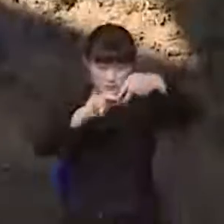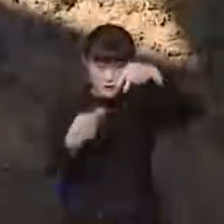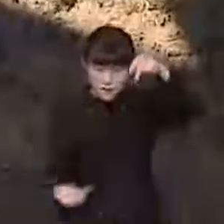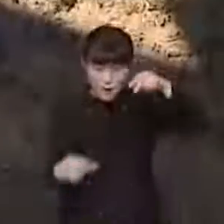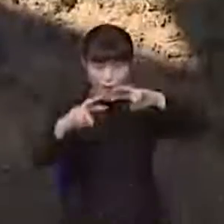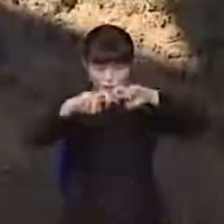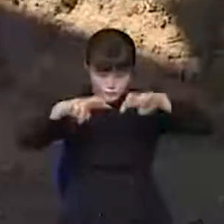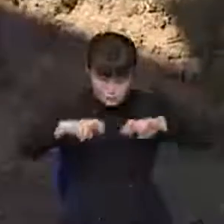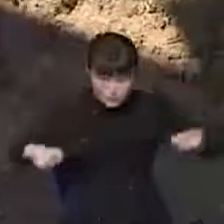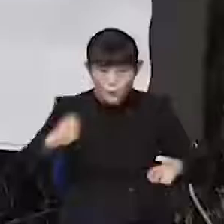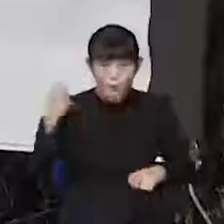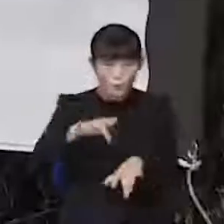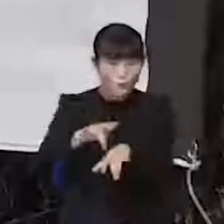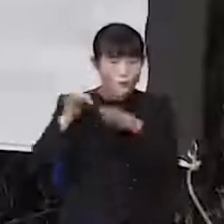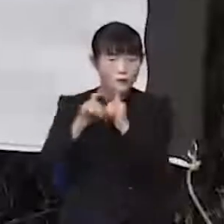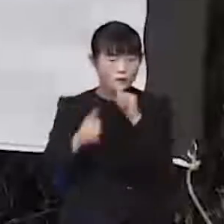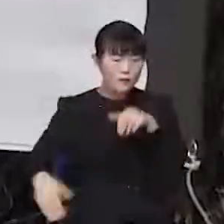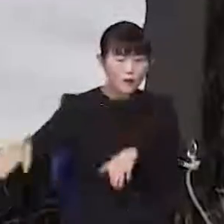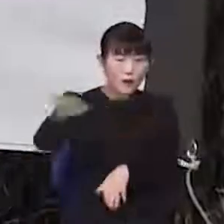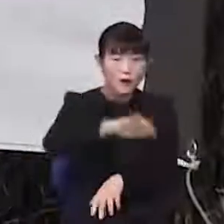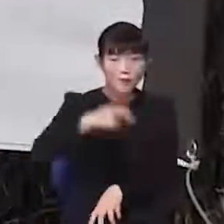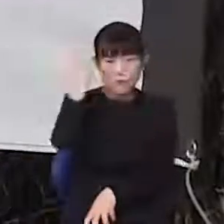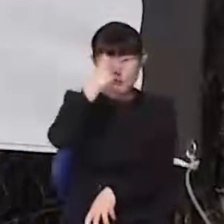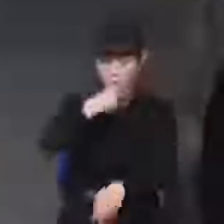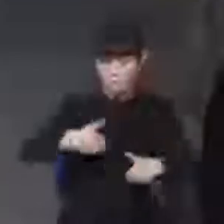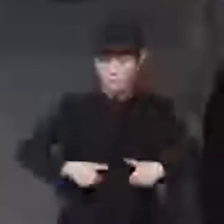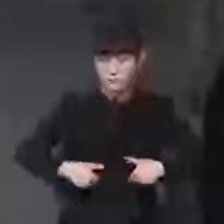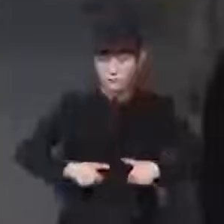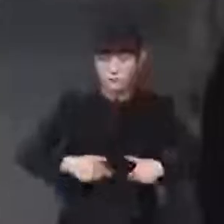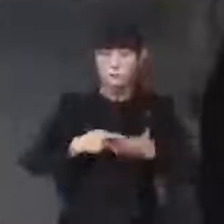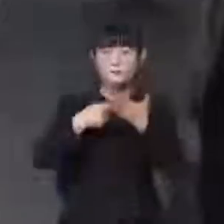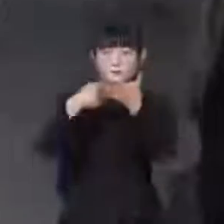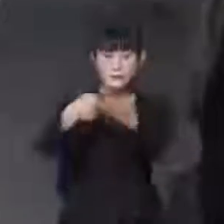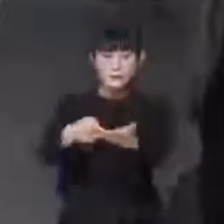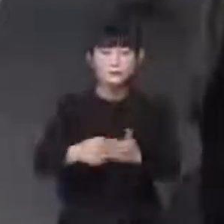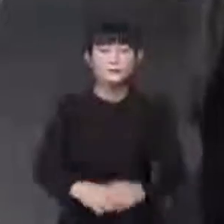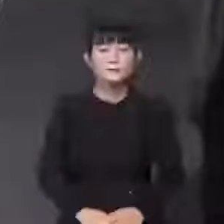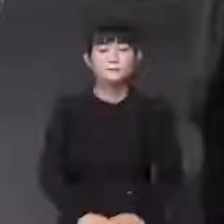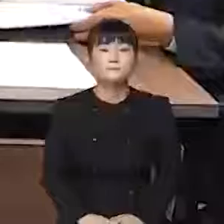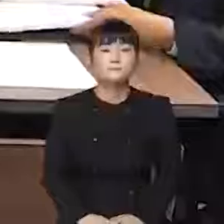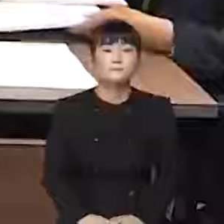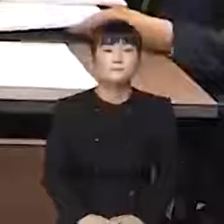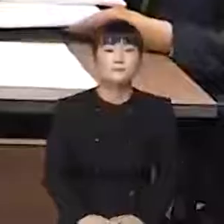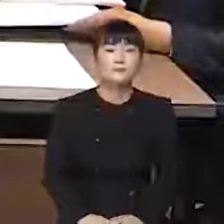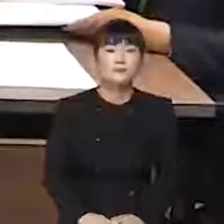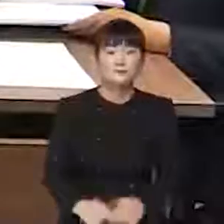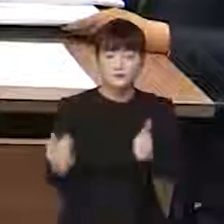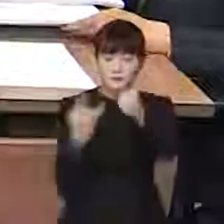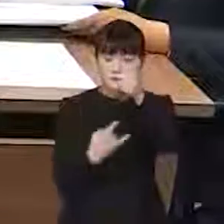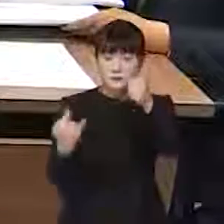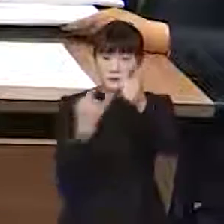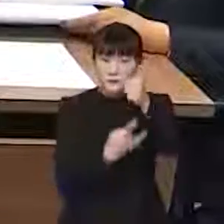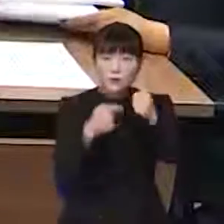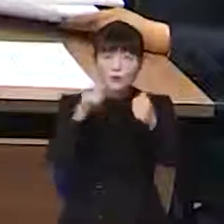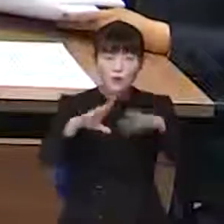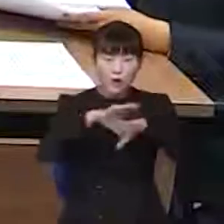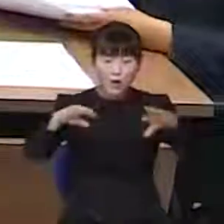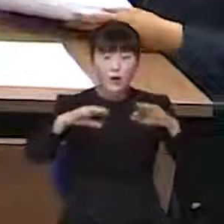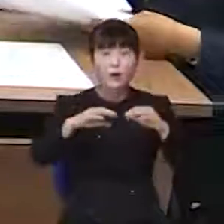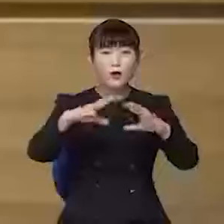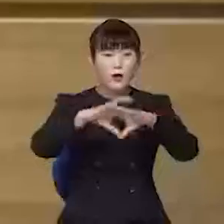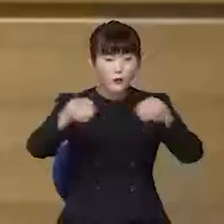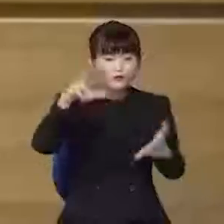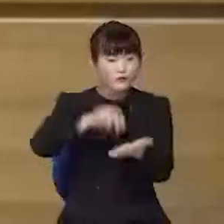물론 행불자들에 대한 전수조사가 필요하다는 목소리까지 나왔습니다. 이처럼 진상조사위가 해결해야 할